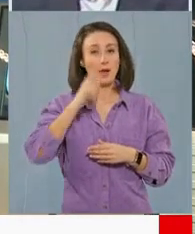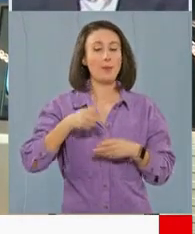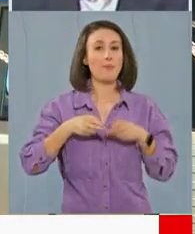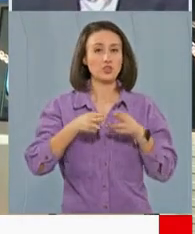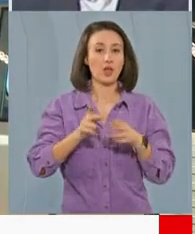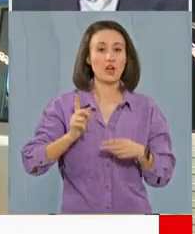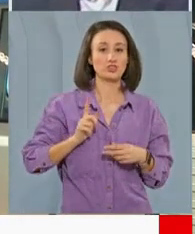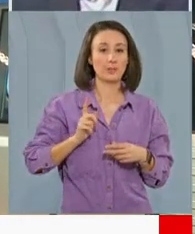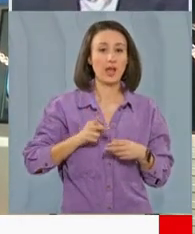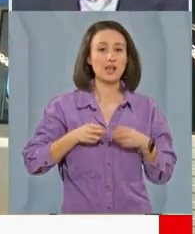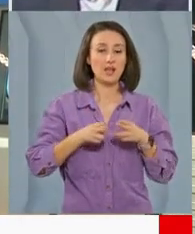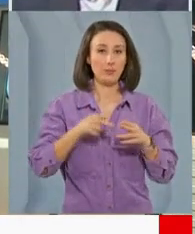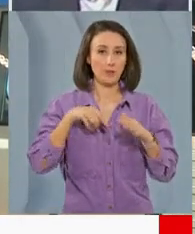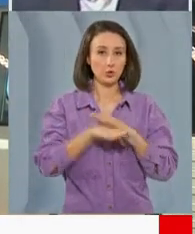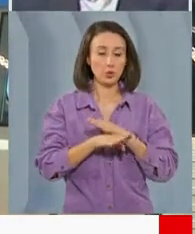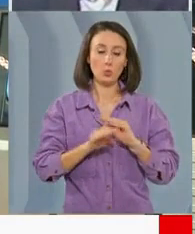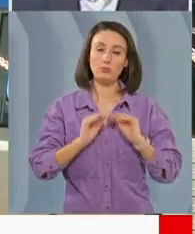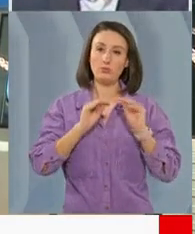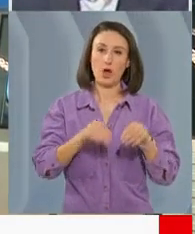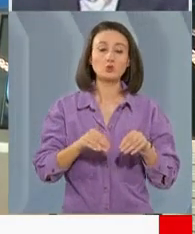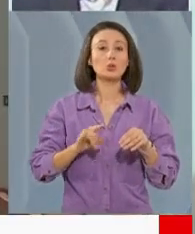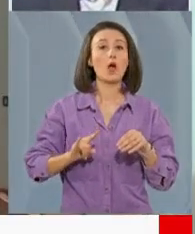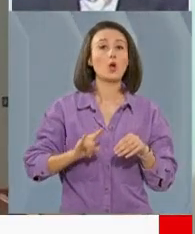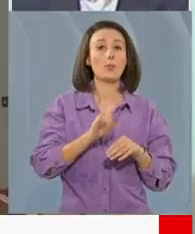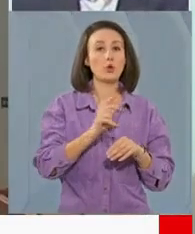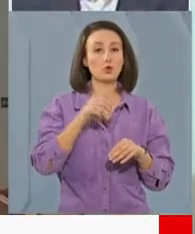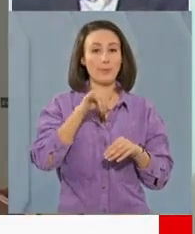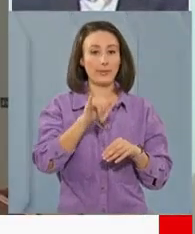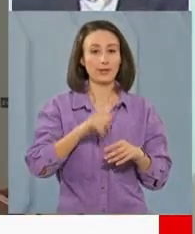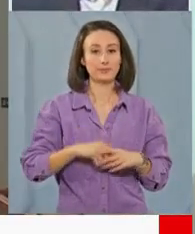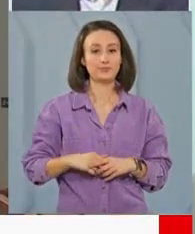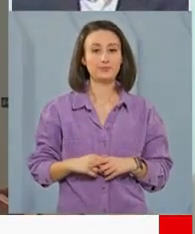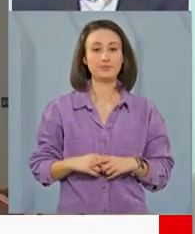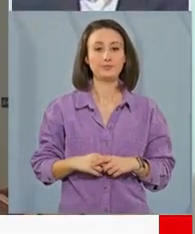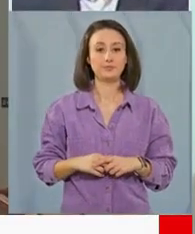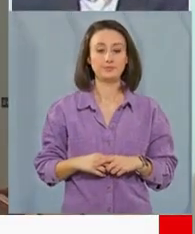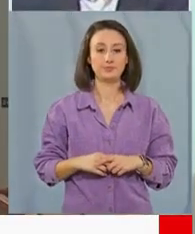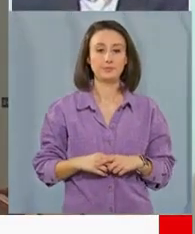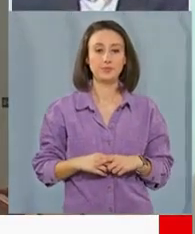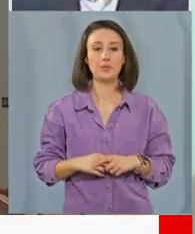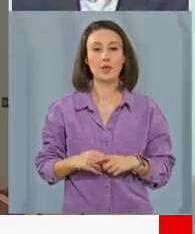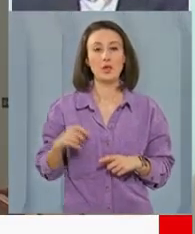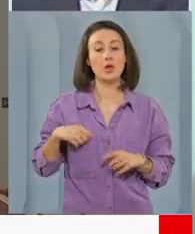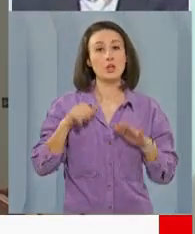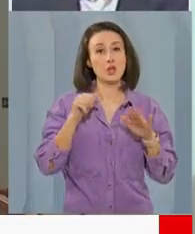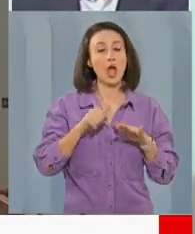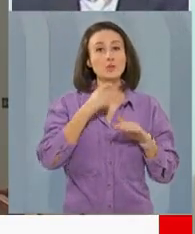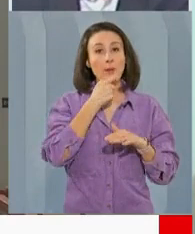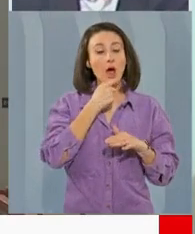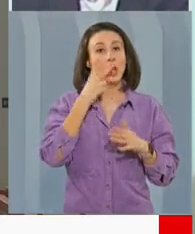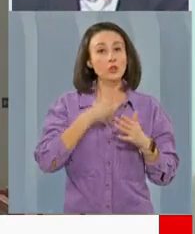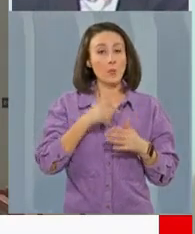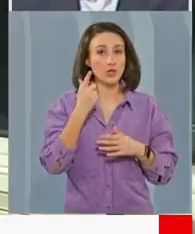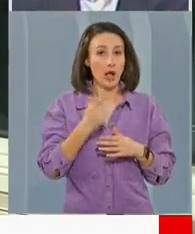de metrou care ar trebui să ne ducă la Aeroportul Otopeni de cel puțin 16 ani din